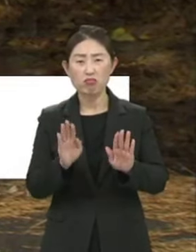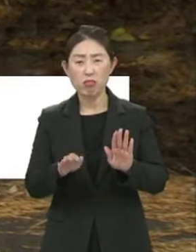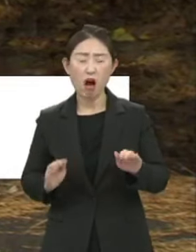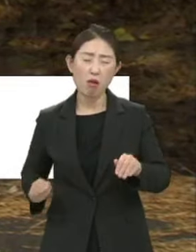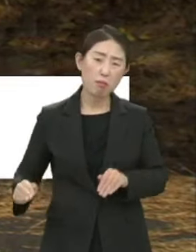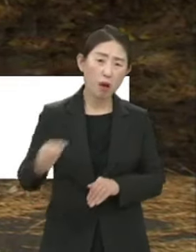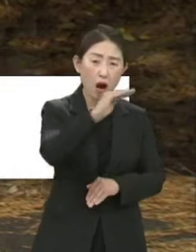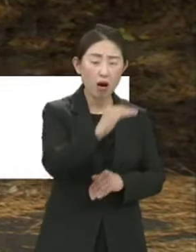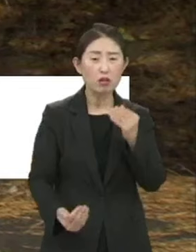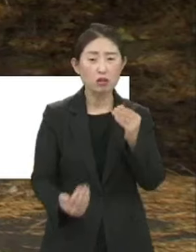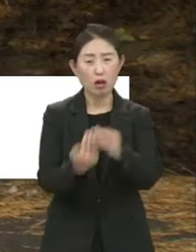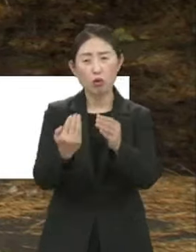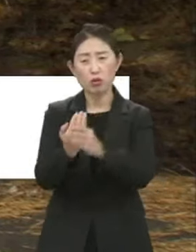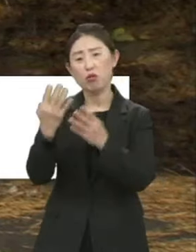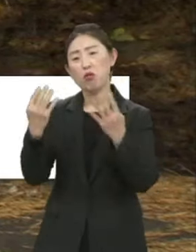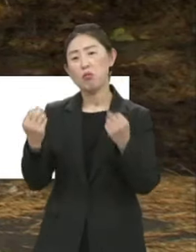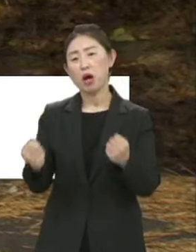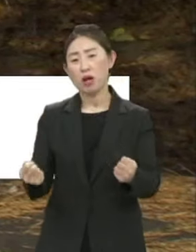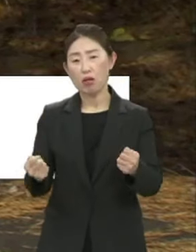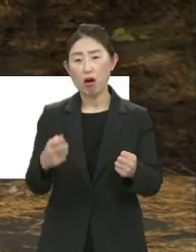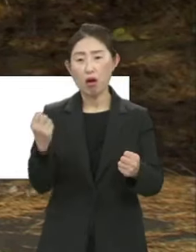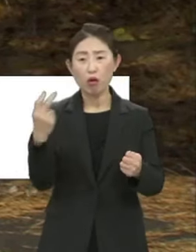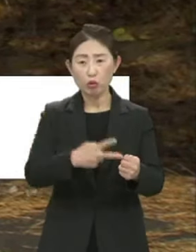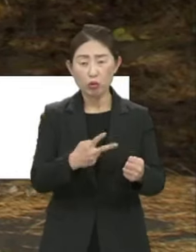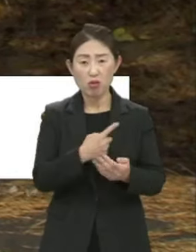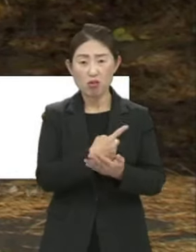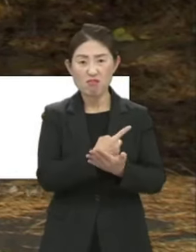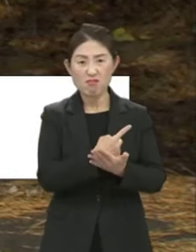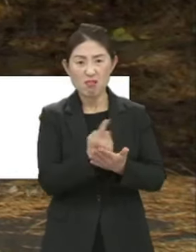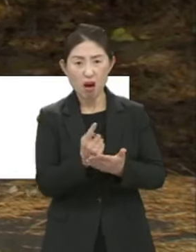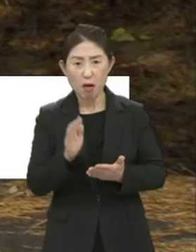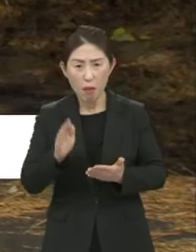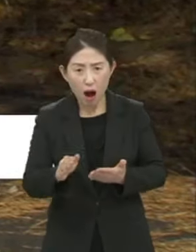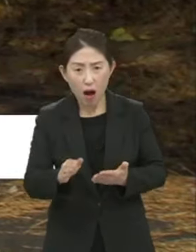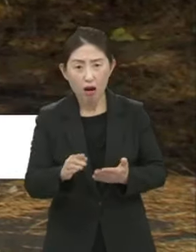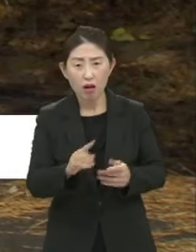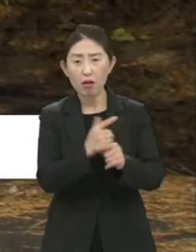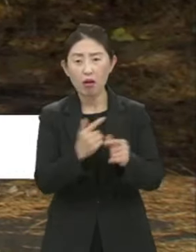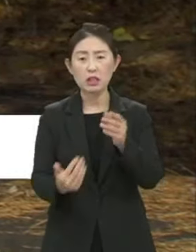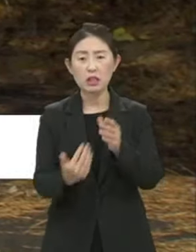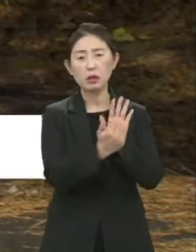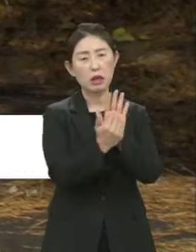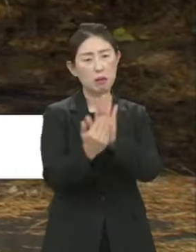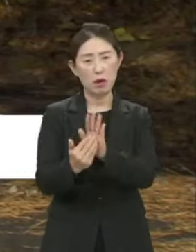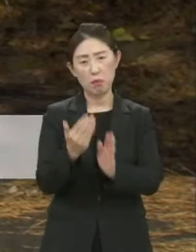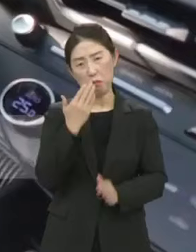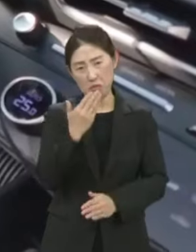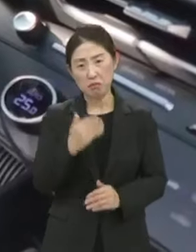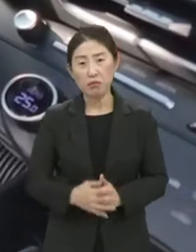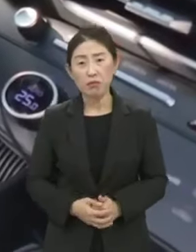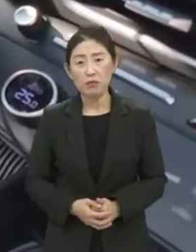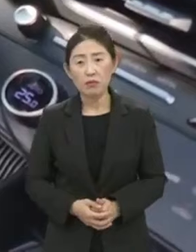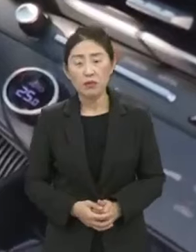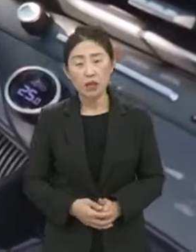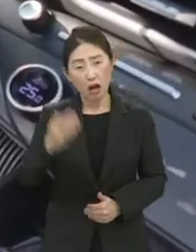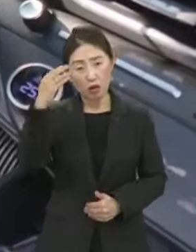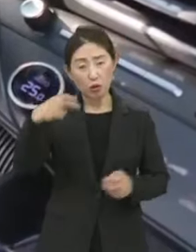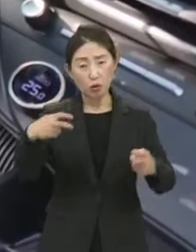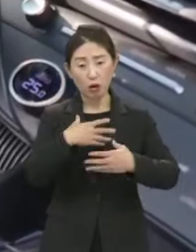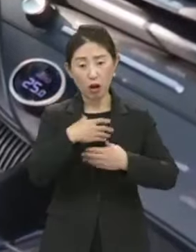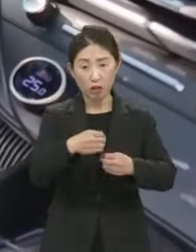조작으로 인한 사고나 이제 속도를 너무 과속하는 구간에서 일어날 수 있는 사고를 방지하기 위해서 한국